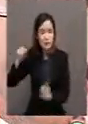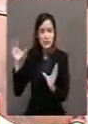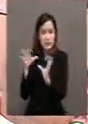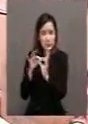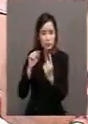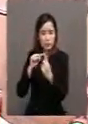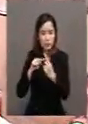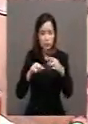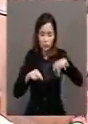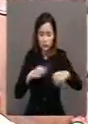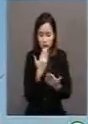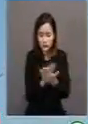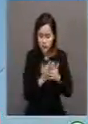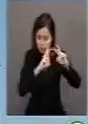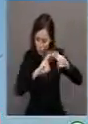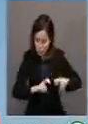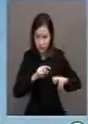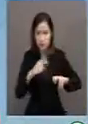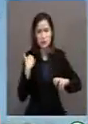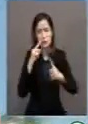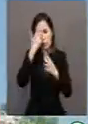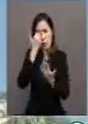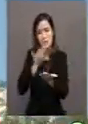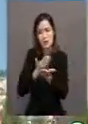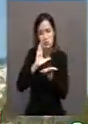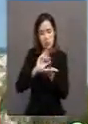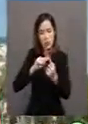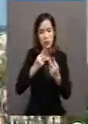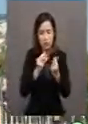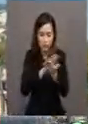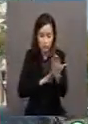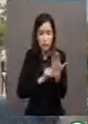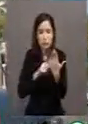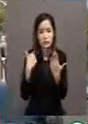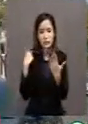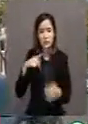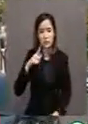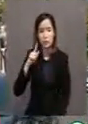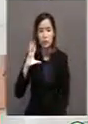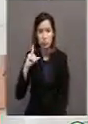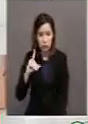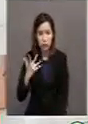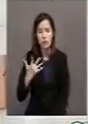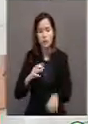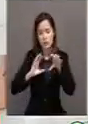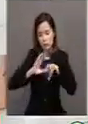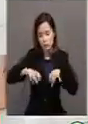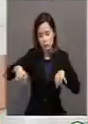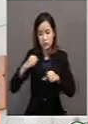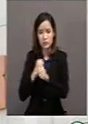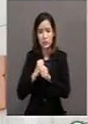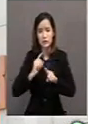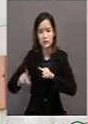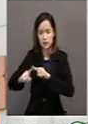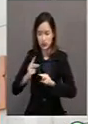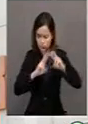สตงฮะเพราะว่ามีงบประมาณแผ่นดินเข้ามาเกี่ยวข้องนะฮะทางปปชแล้วก็หน่วยงานต่างๆก็กำลังดำเนินการ